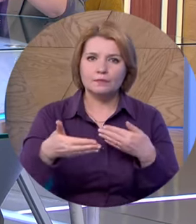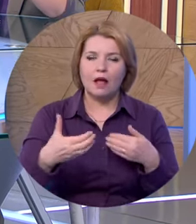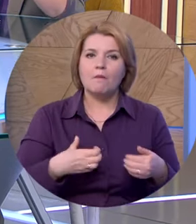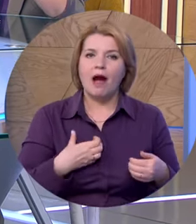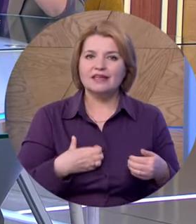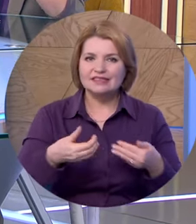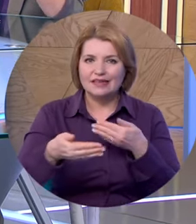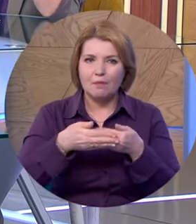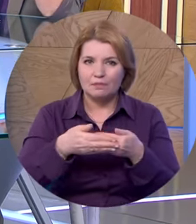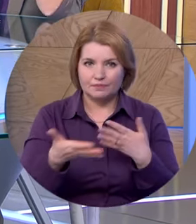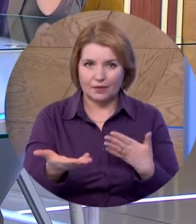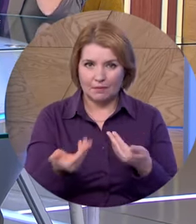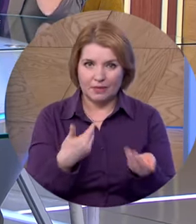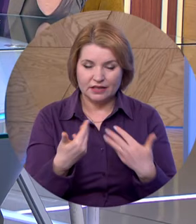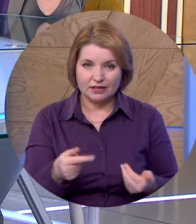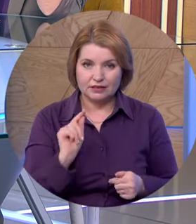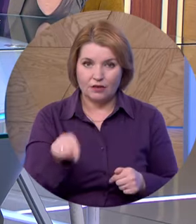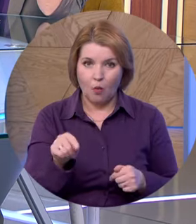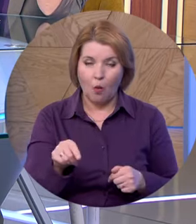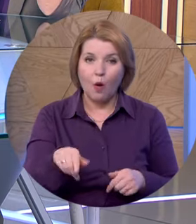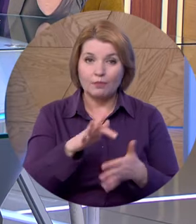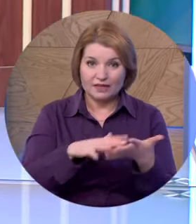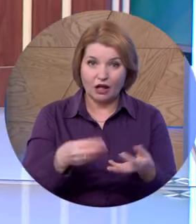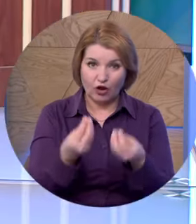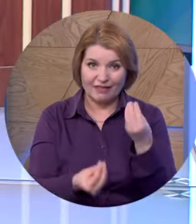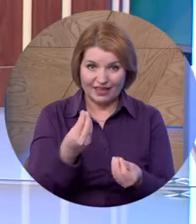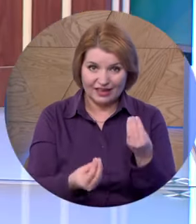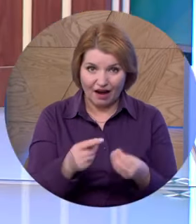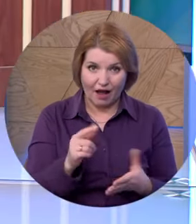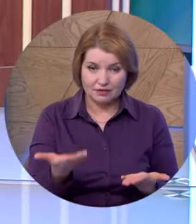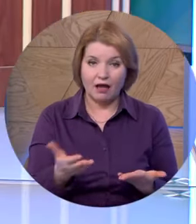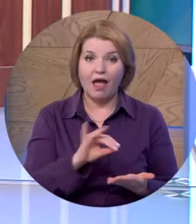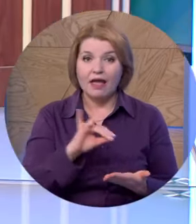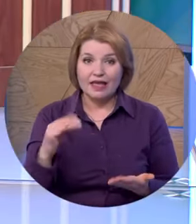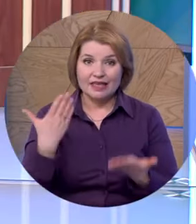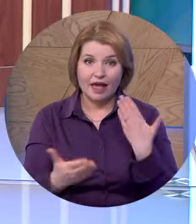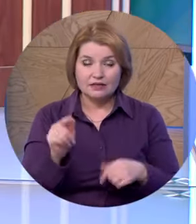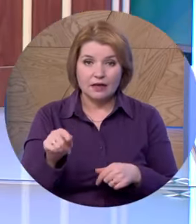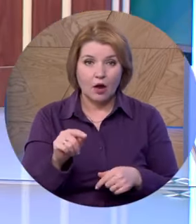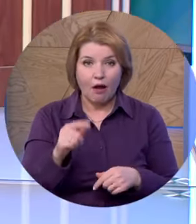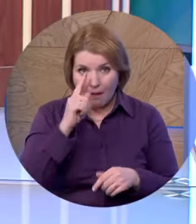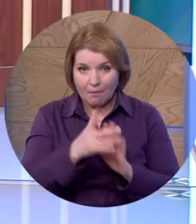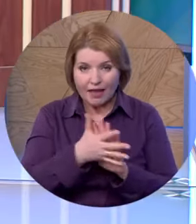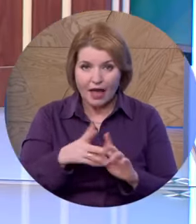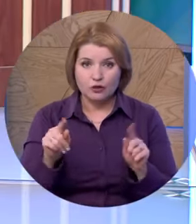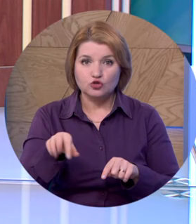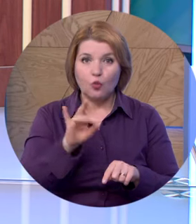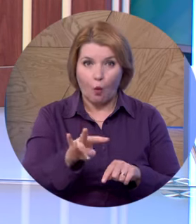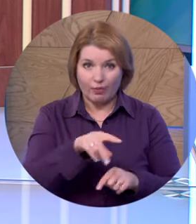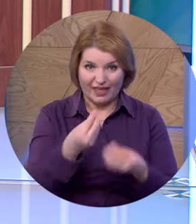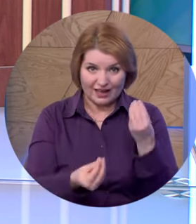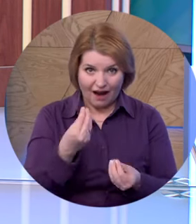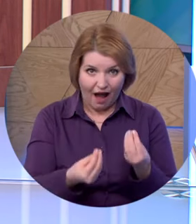игру, и задача ребенка, чтобы он продолжал играть в эту игру. А если там два варианта, или разгадают, что он играет в игру, и тогда он перестает играть в эту